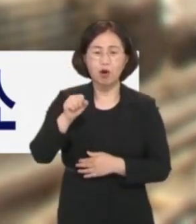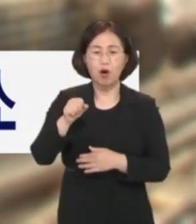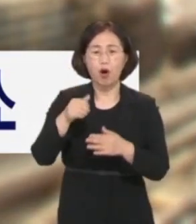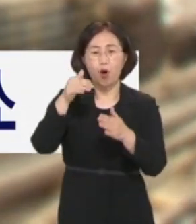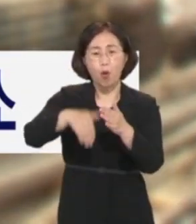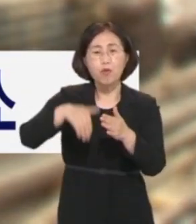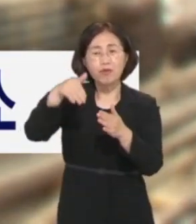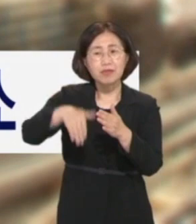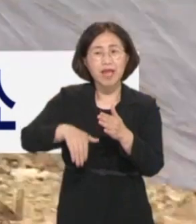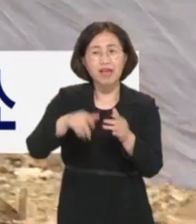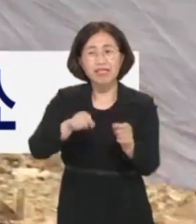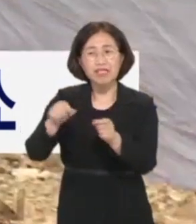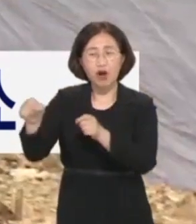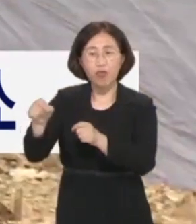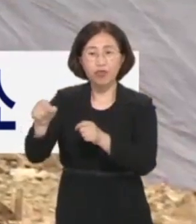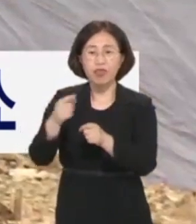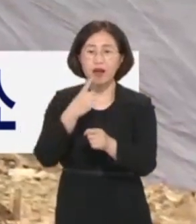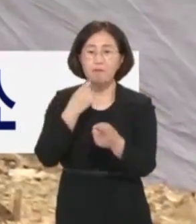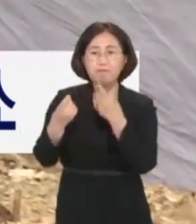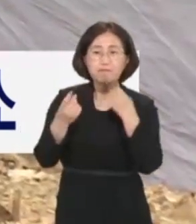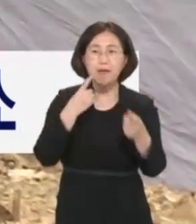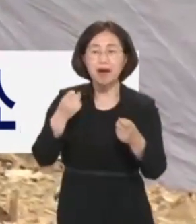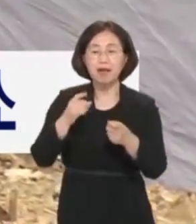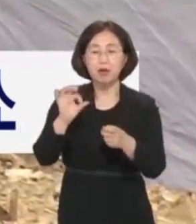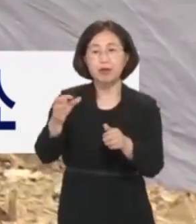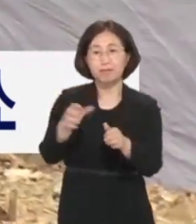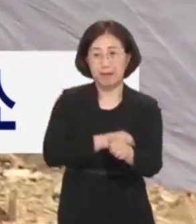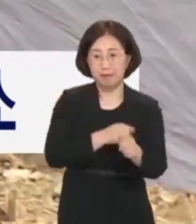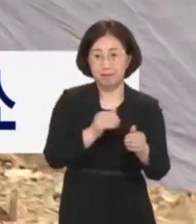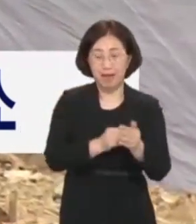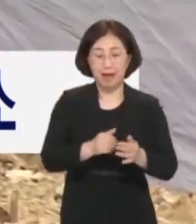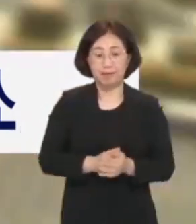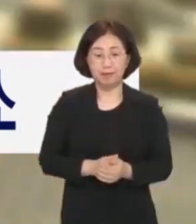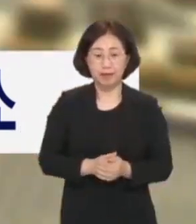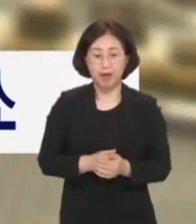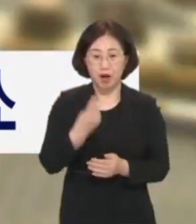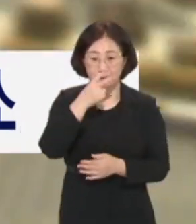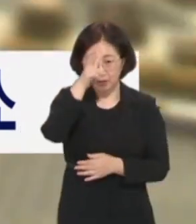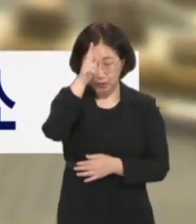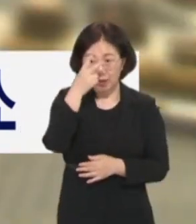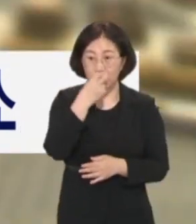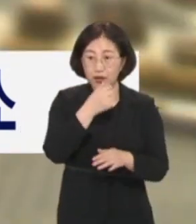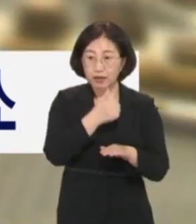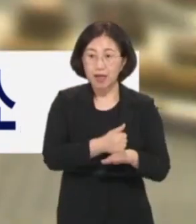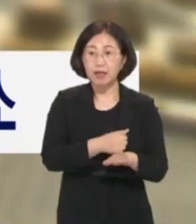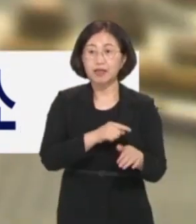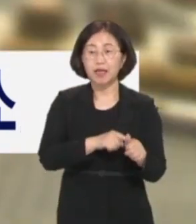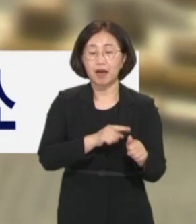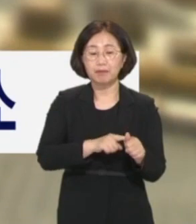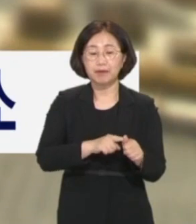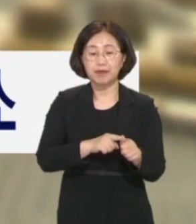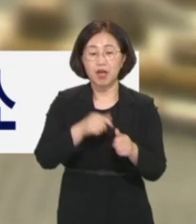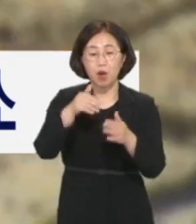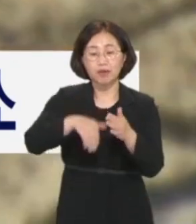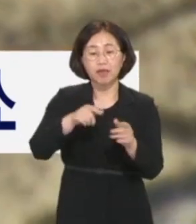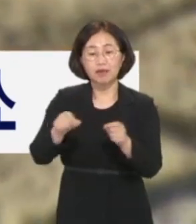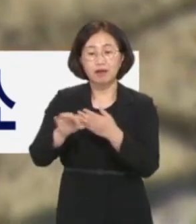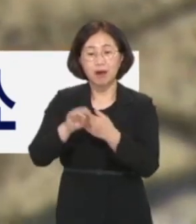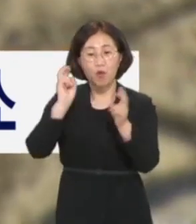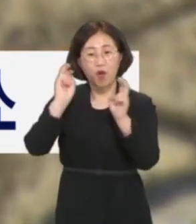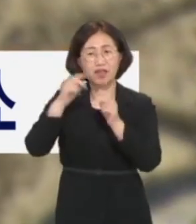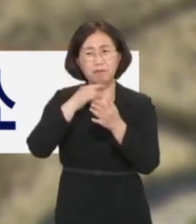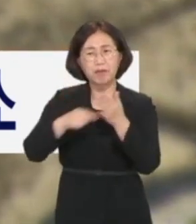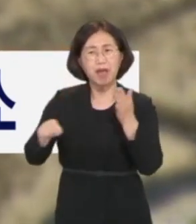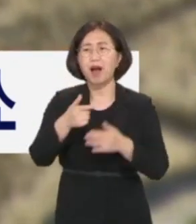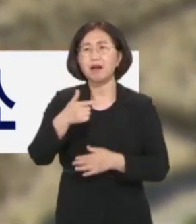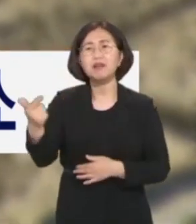방식으로 업체들을 협박해 금품을 챙겼습니다 검찰조사 결과 a씨는 공사 지연시 업체가 지체